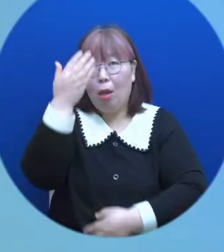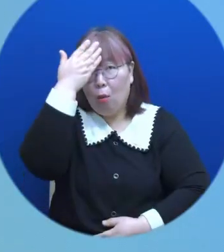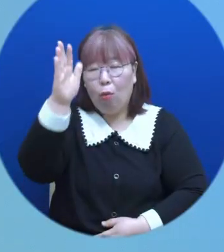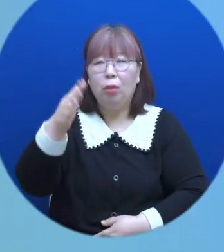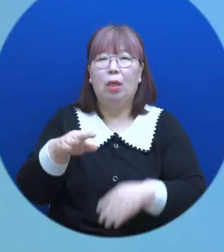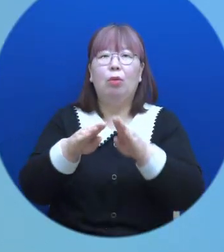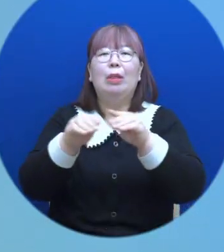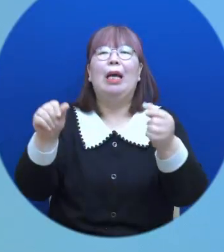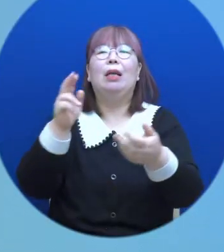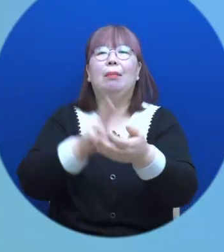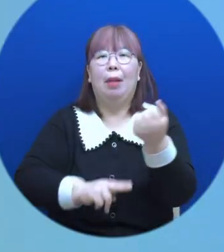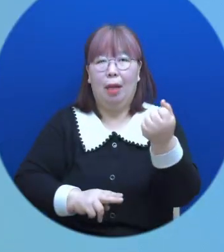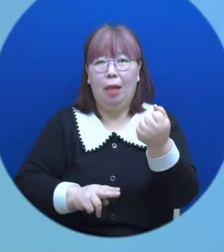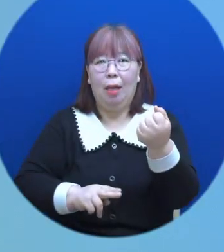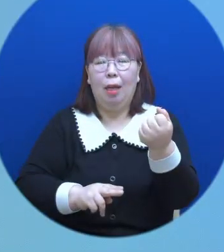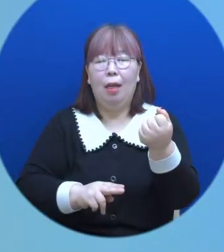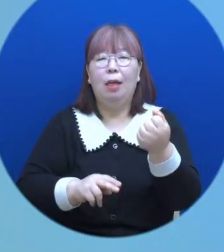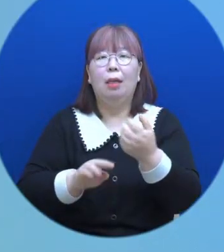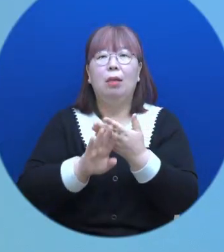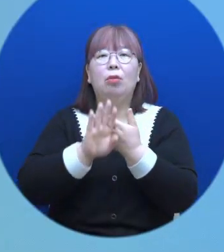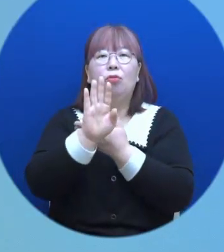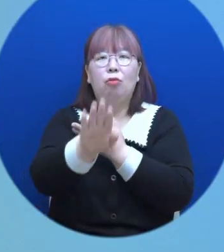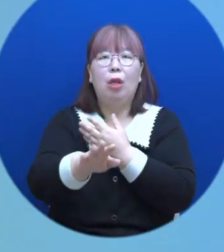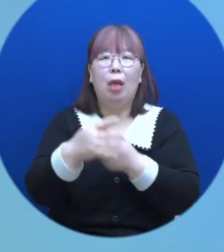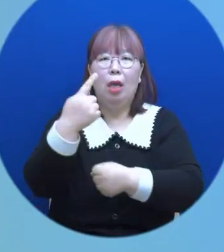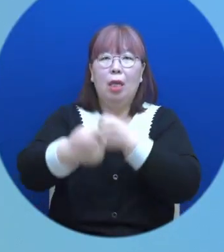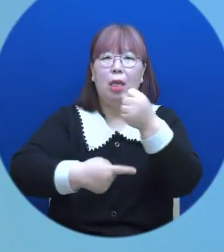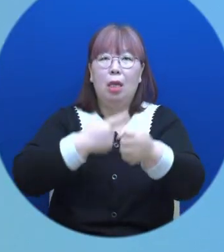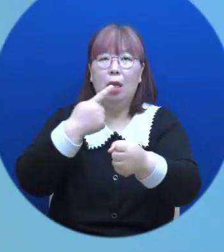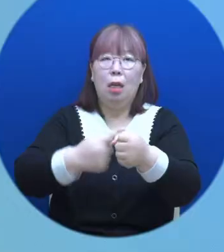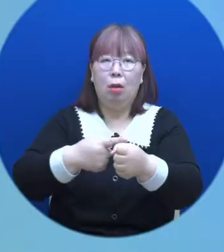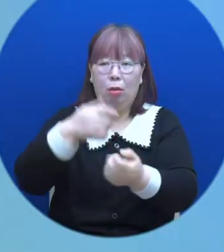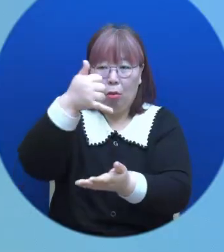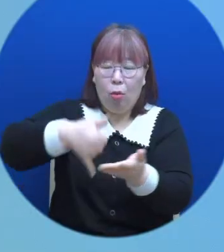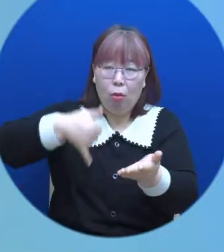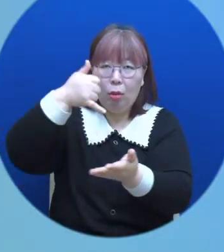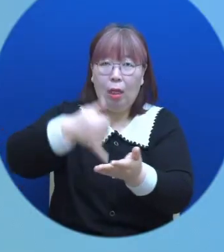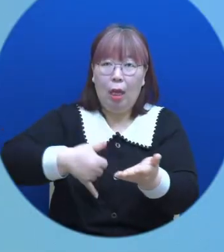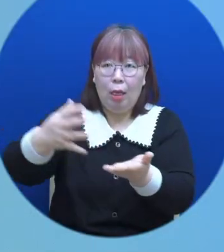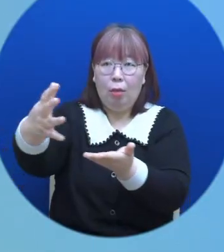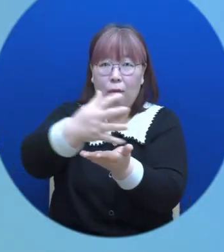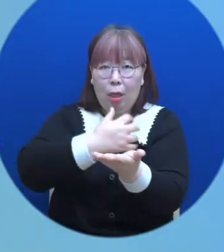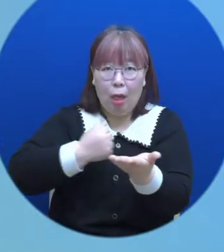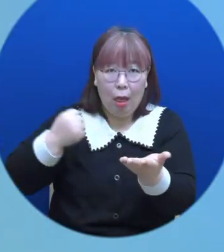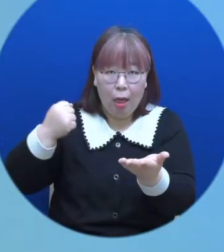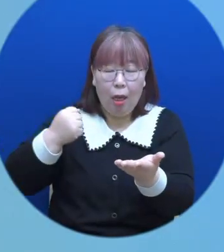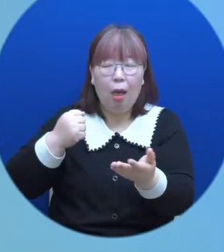팔아요. 그리고 1년 농사하여 쌀로